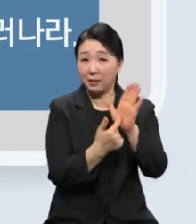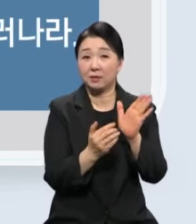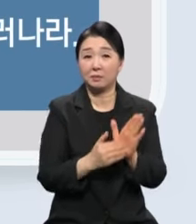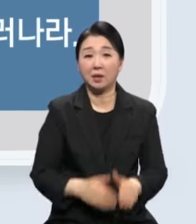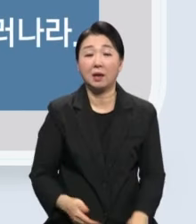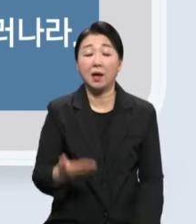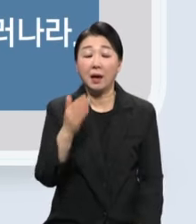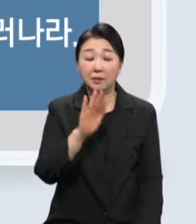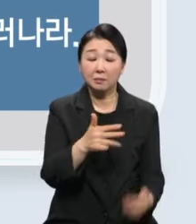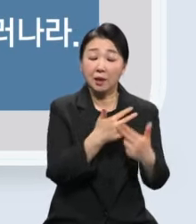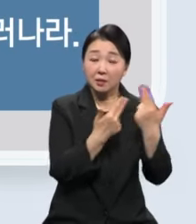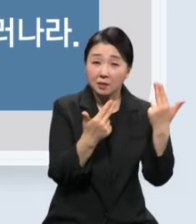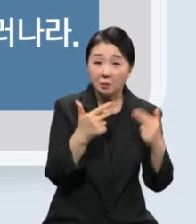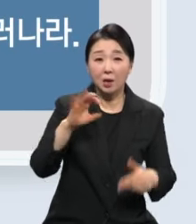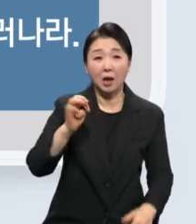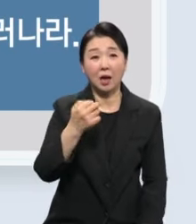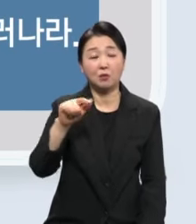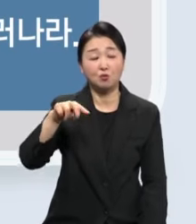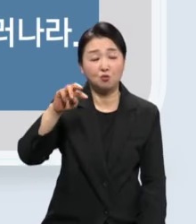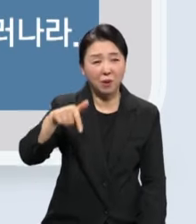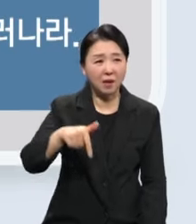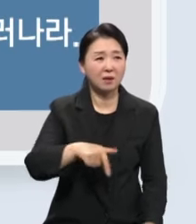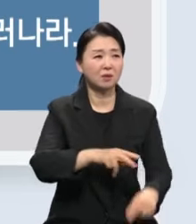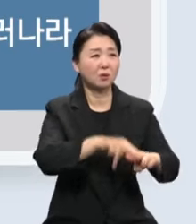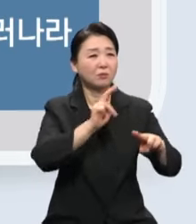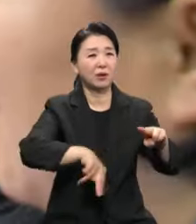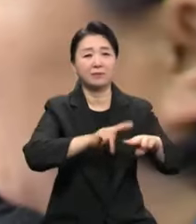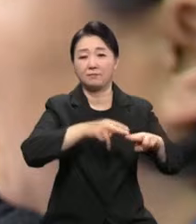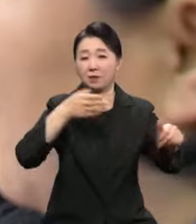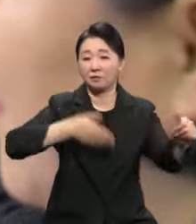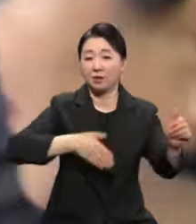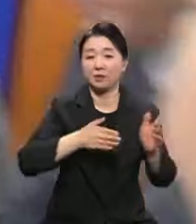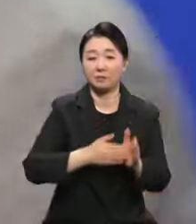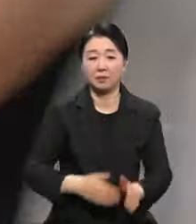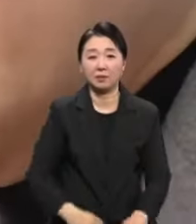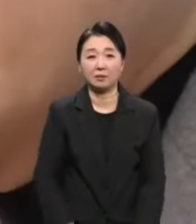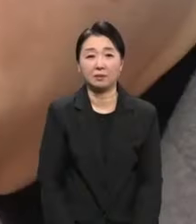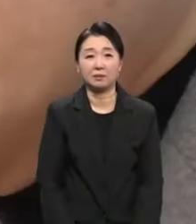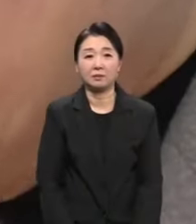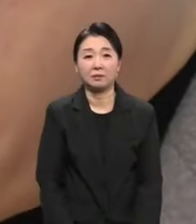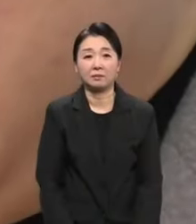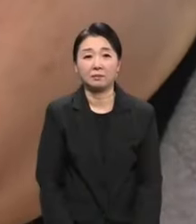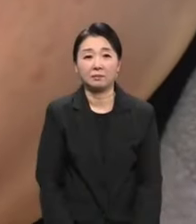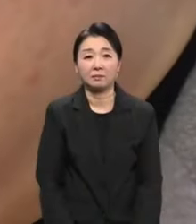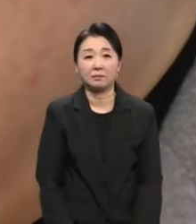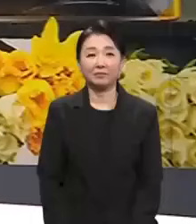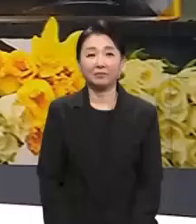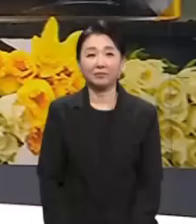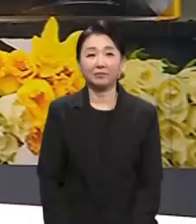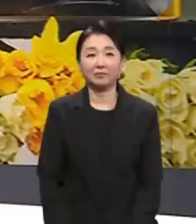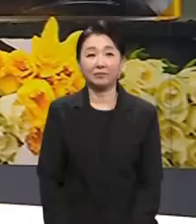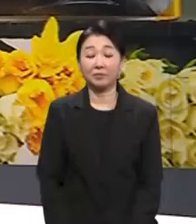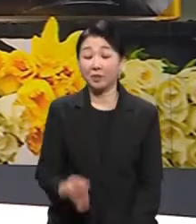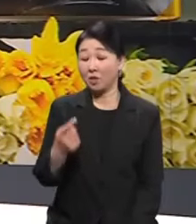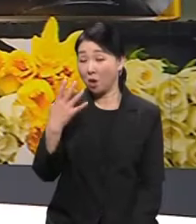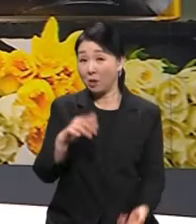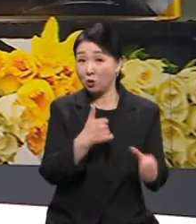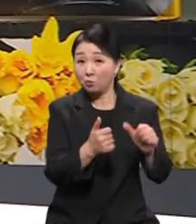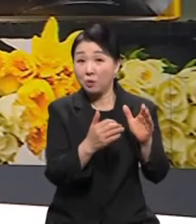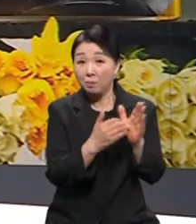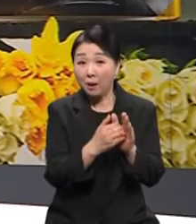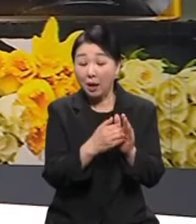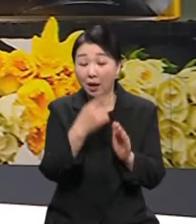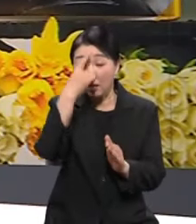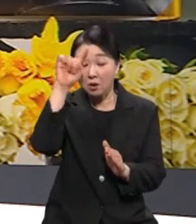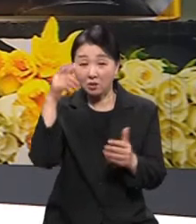안규백 전략공관위원장의 2선 퇴진까지 요구했습니다. JTBC 최규진입니다. 얼마 전 숨진